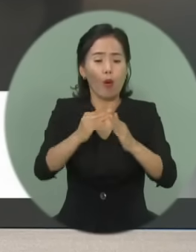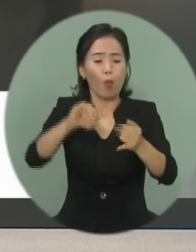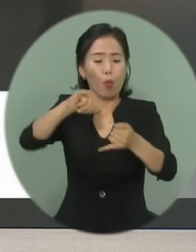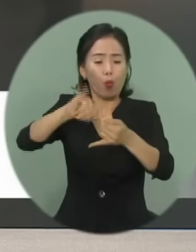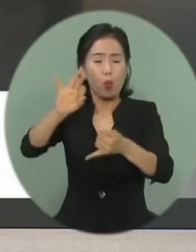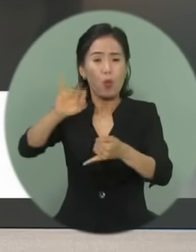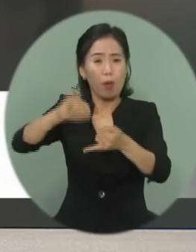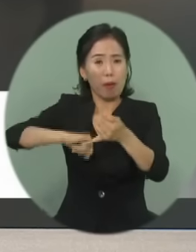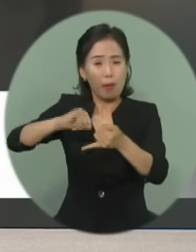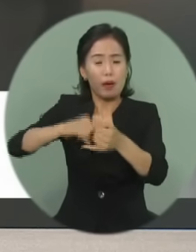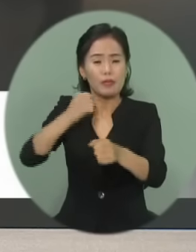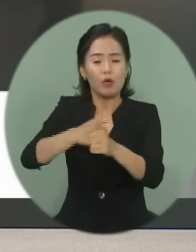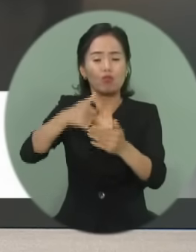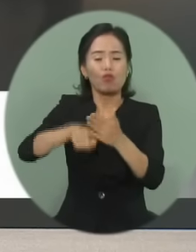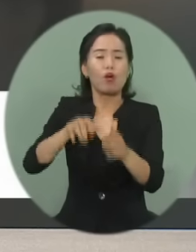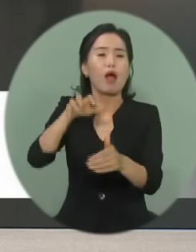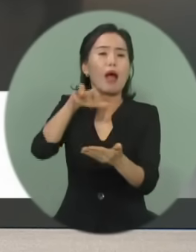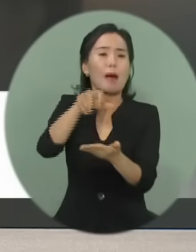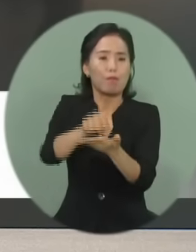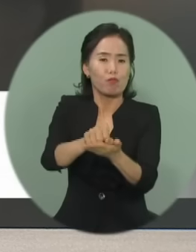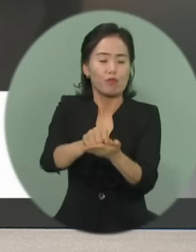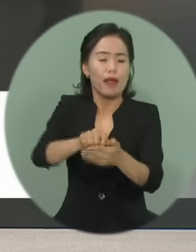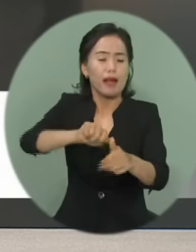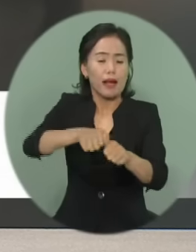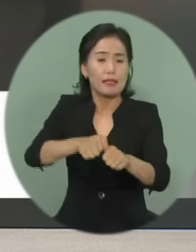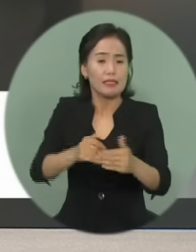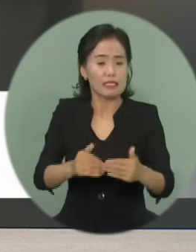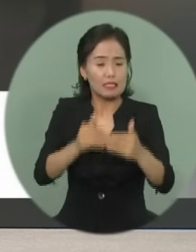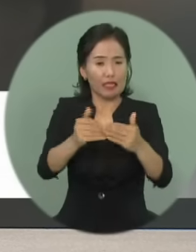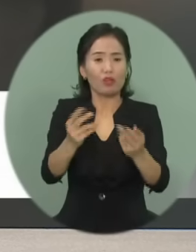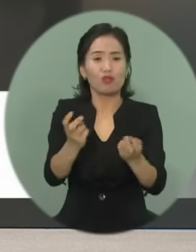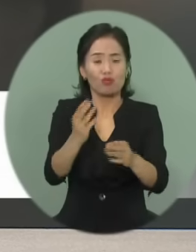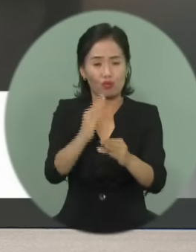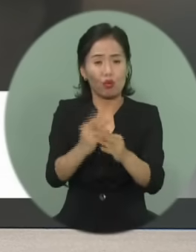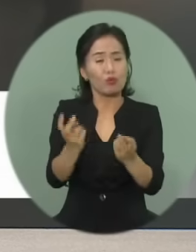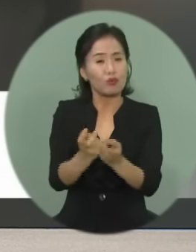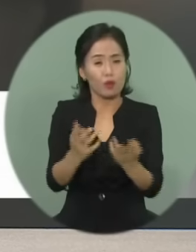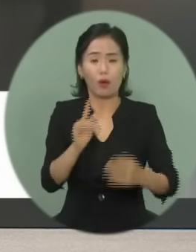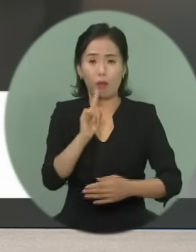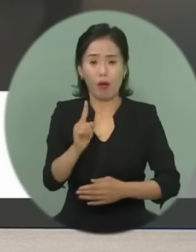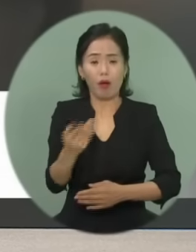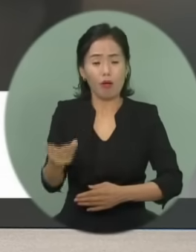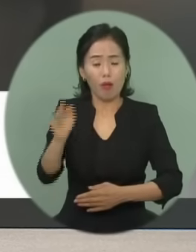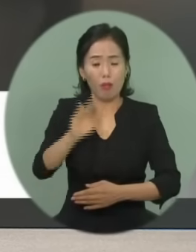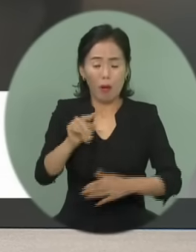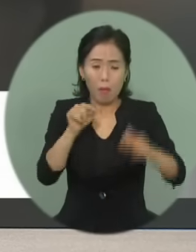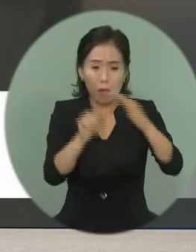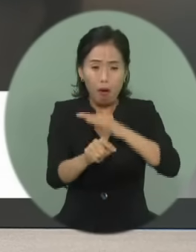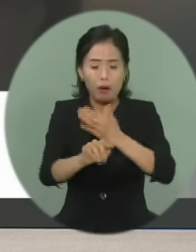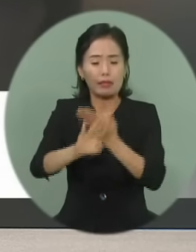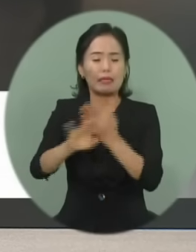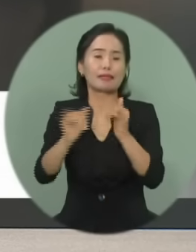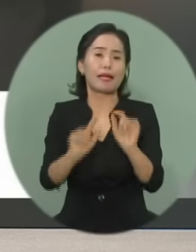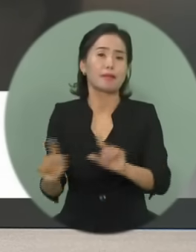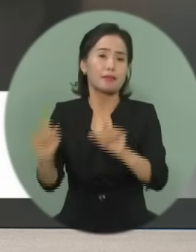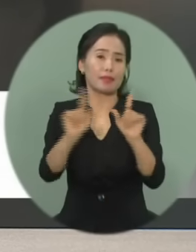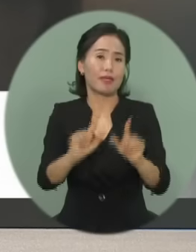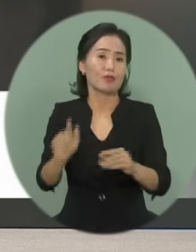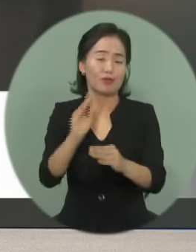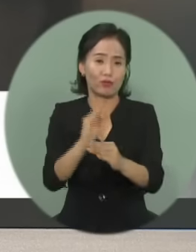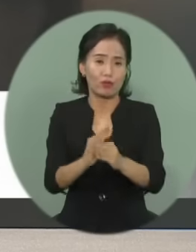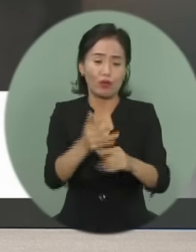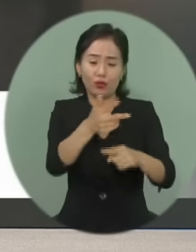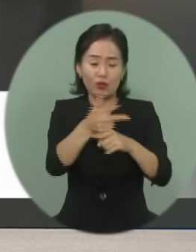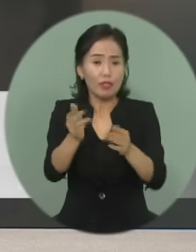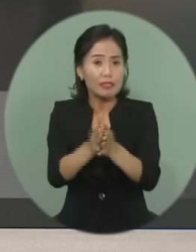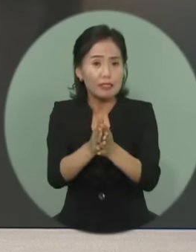물건 압류를 위한 강제집행 과정에서 문을 열었다는 입장인데요 정작 그곳에는 다른 사람이 살고 있었습니다